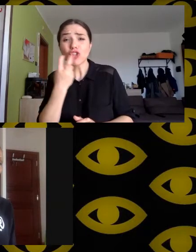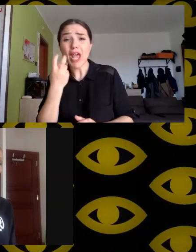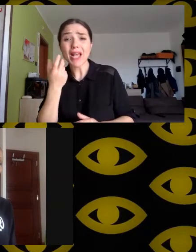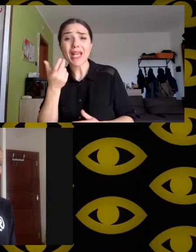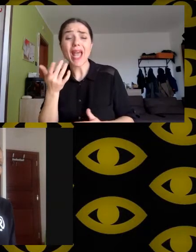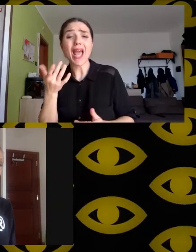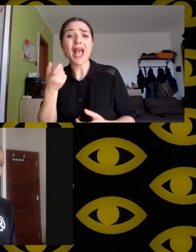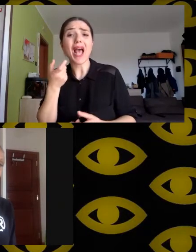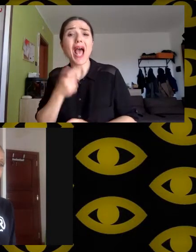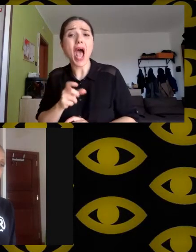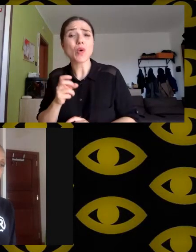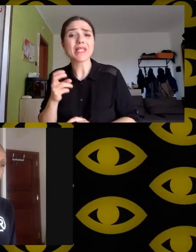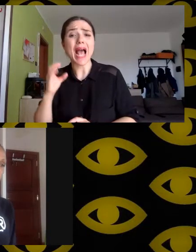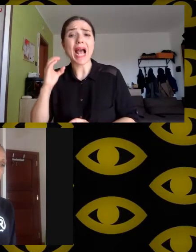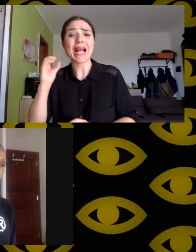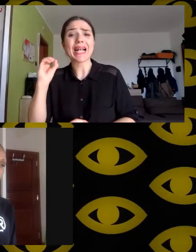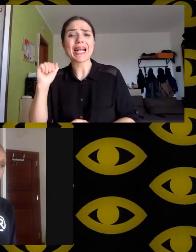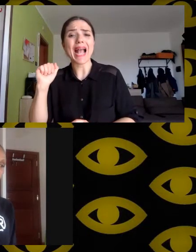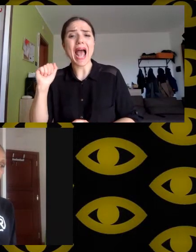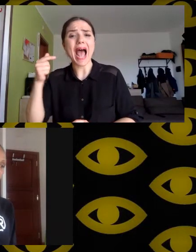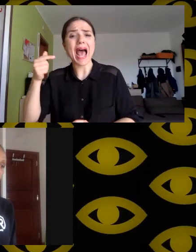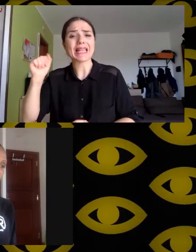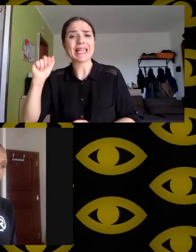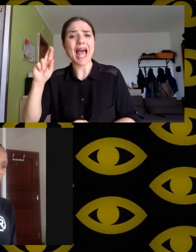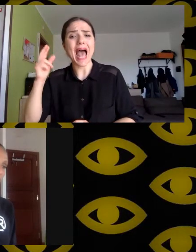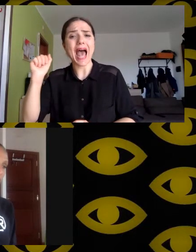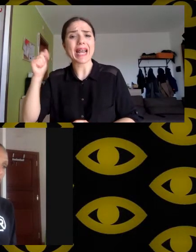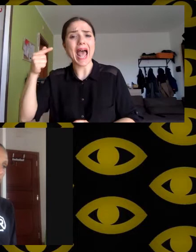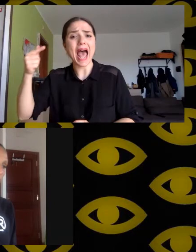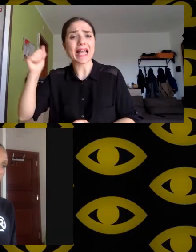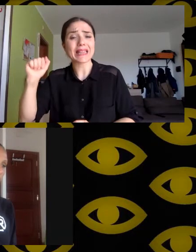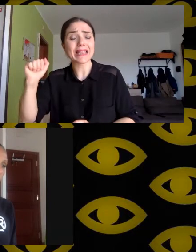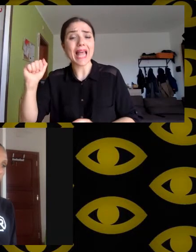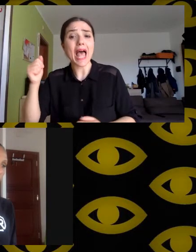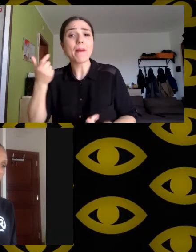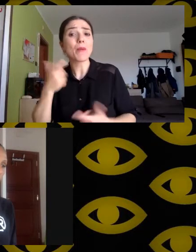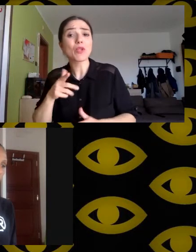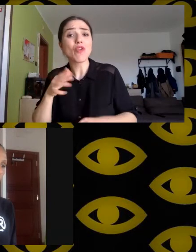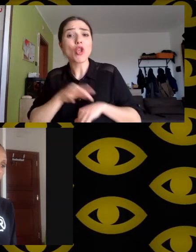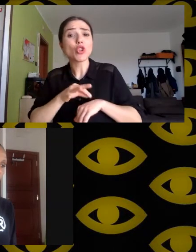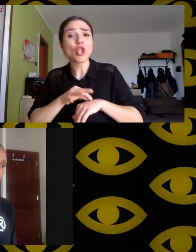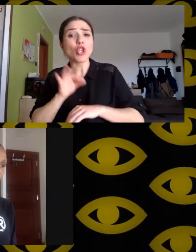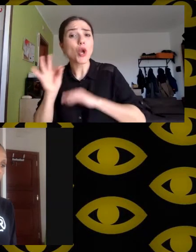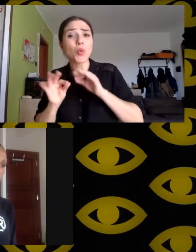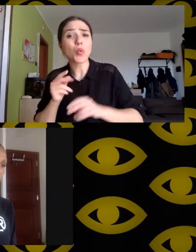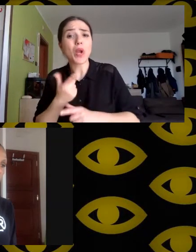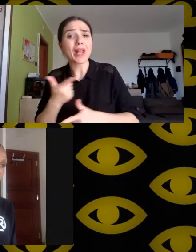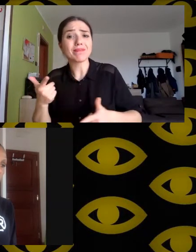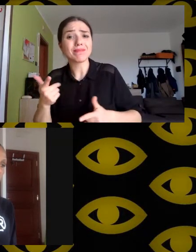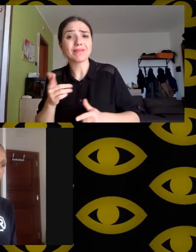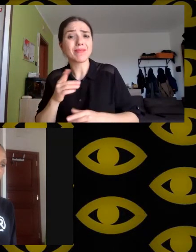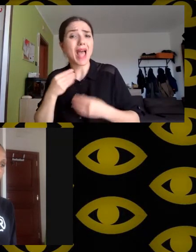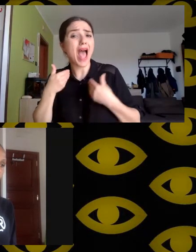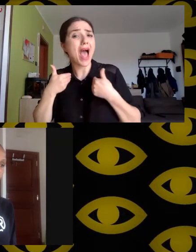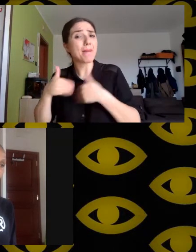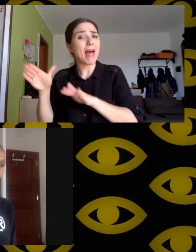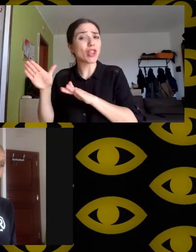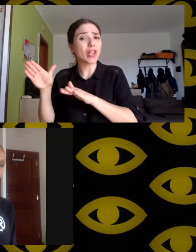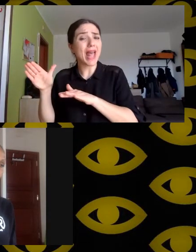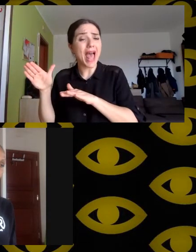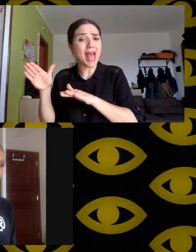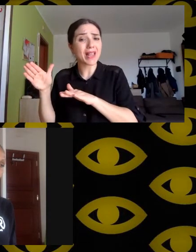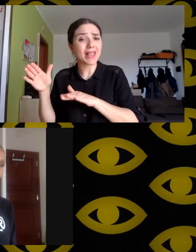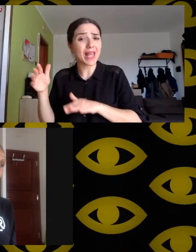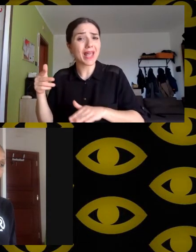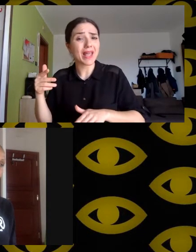Siccome non c'era, non erano aiutate a livello medico ed erano abbandonate in tribù veramente